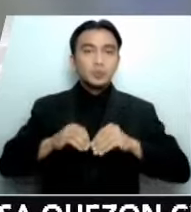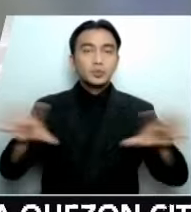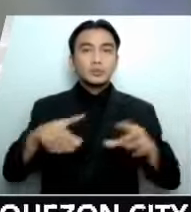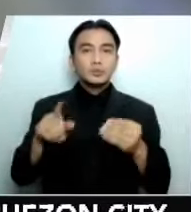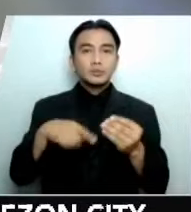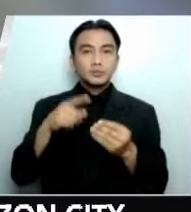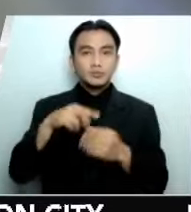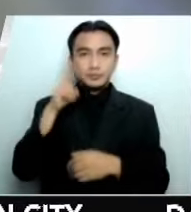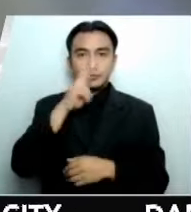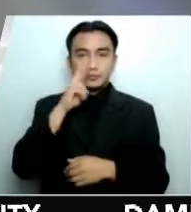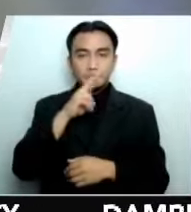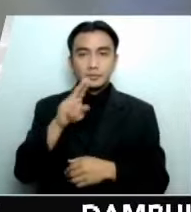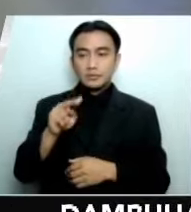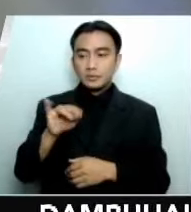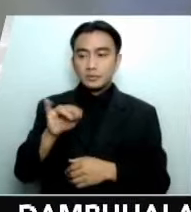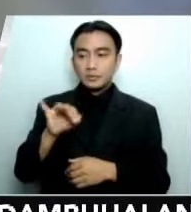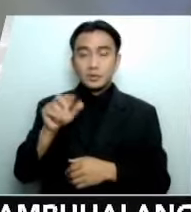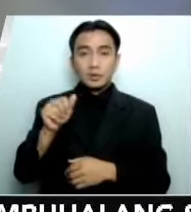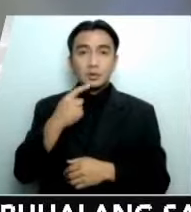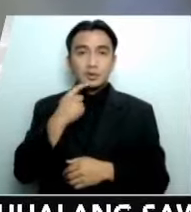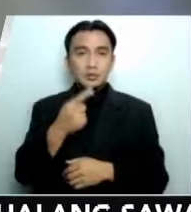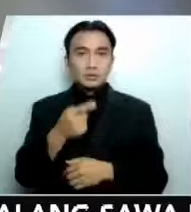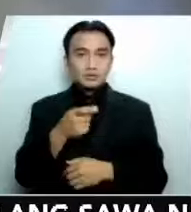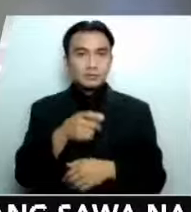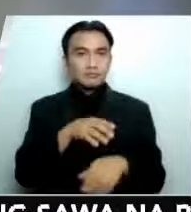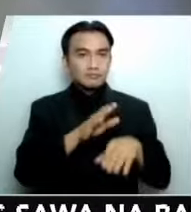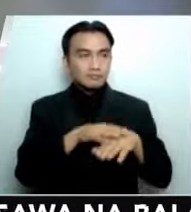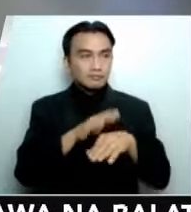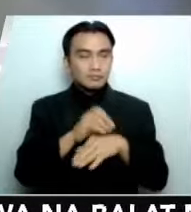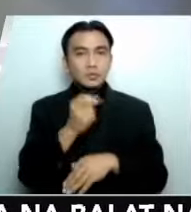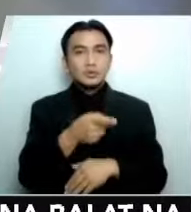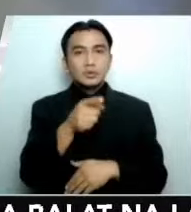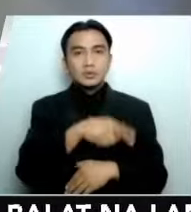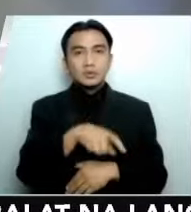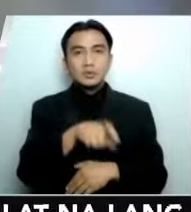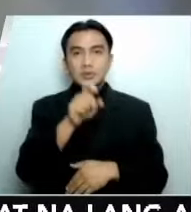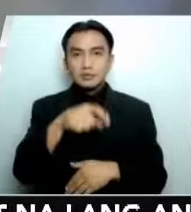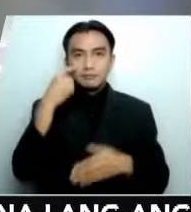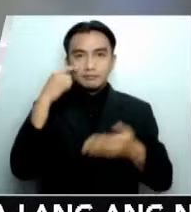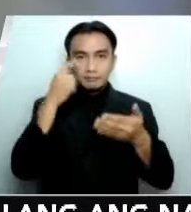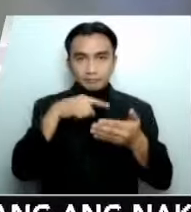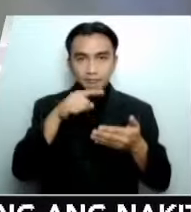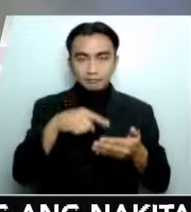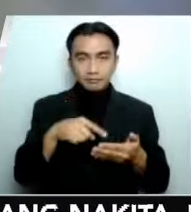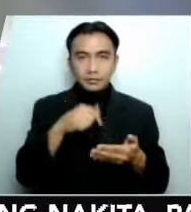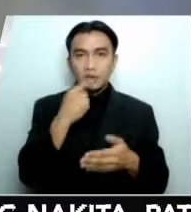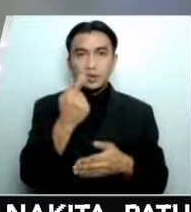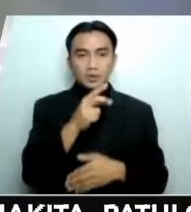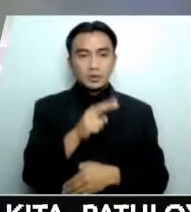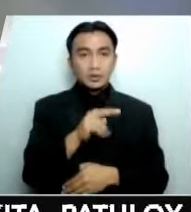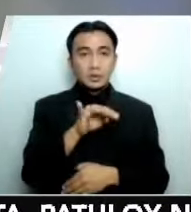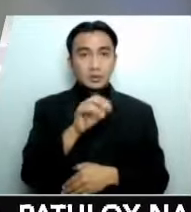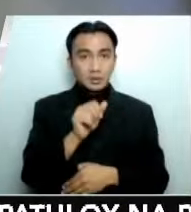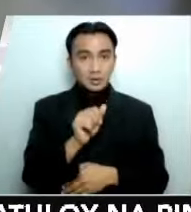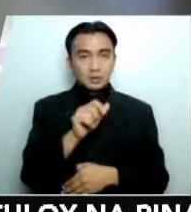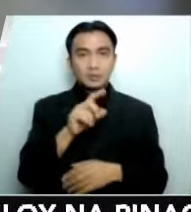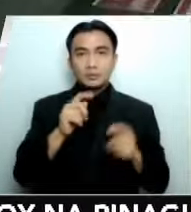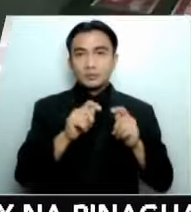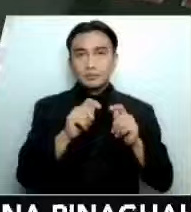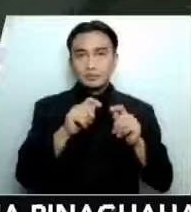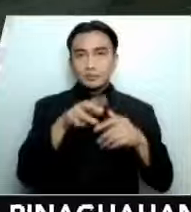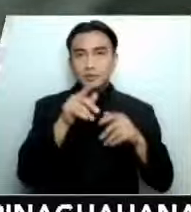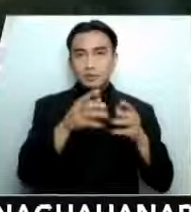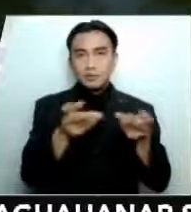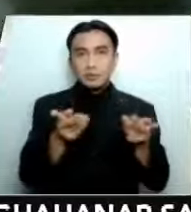mag-vp authority sa mga tag naiya na inspeksyunin hindi lang itong terminal 3 kundi lahat ng paliparan